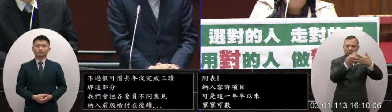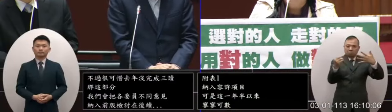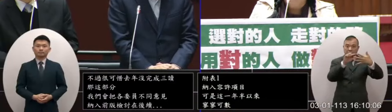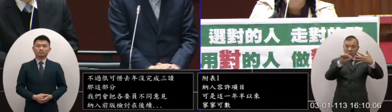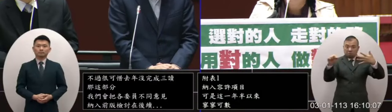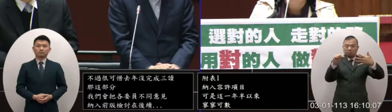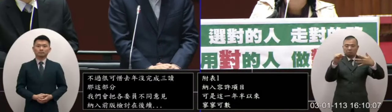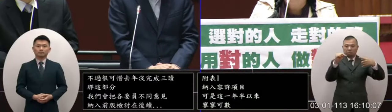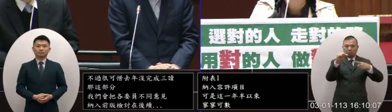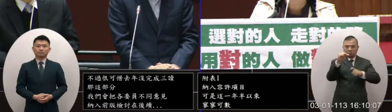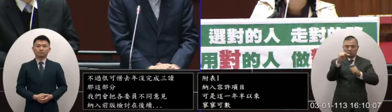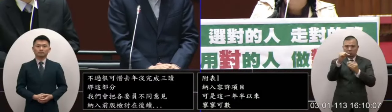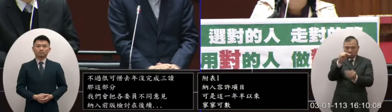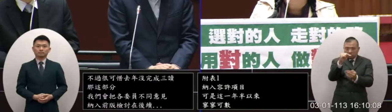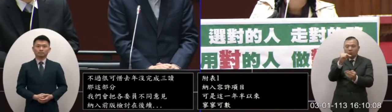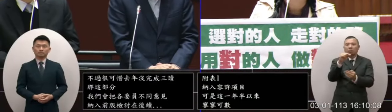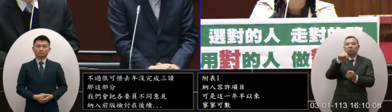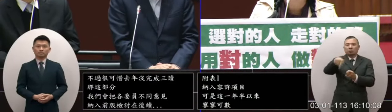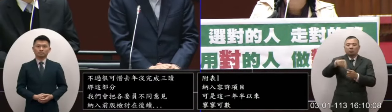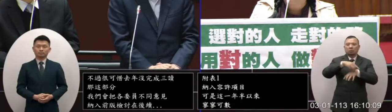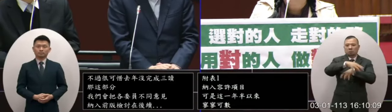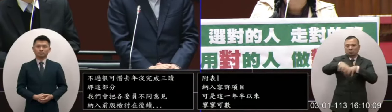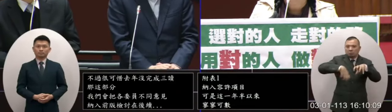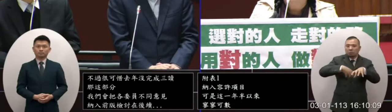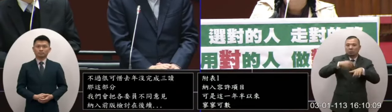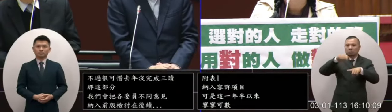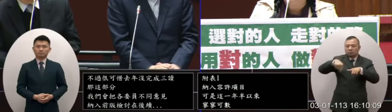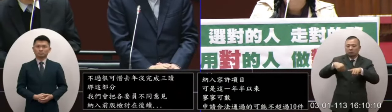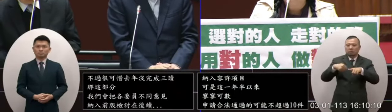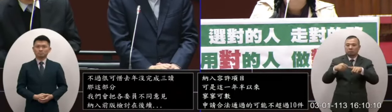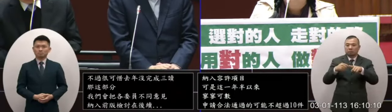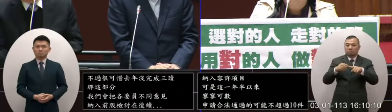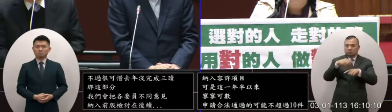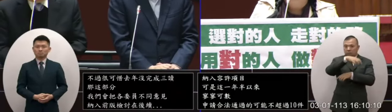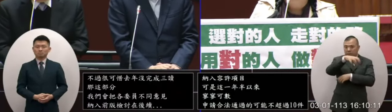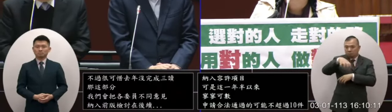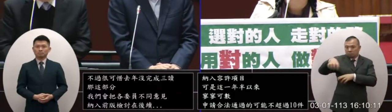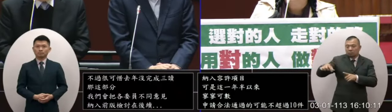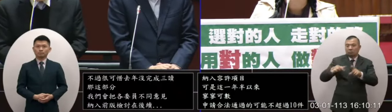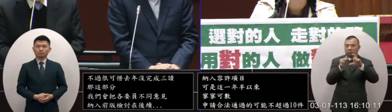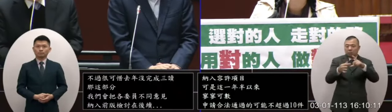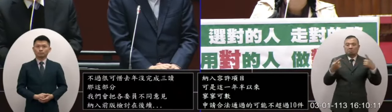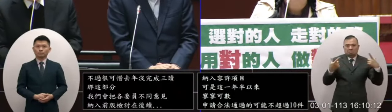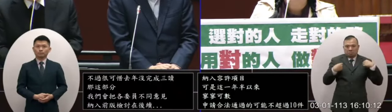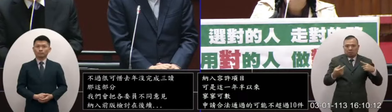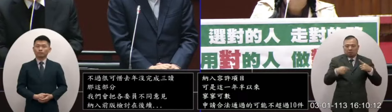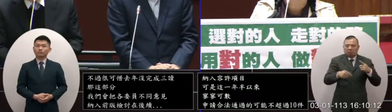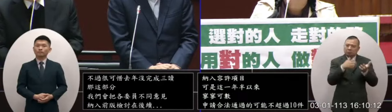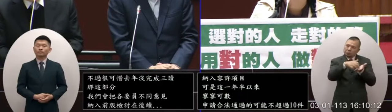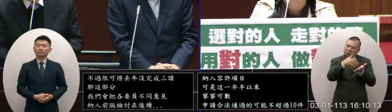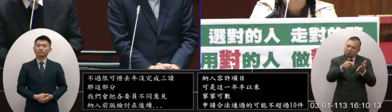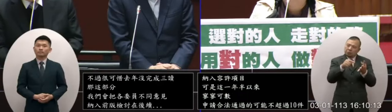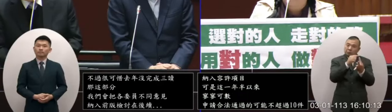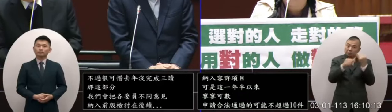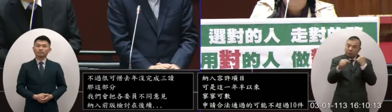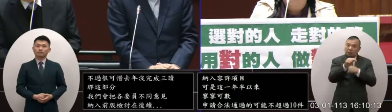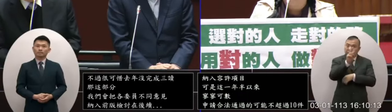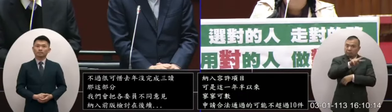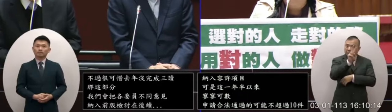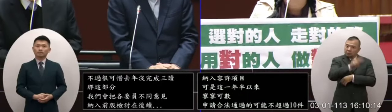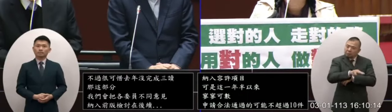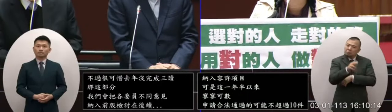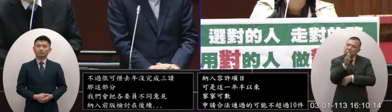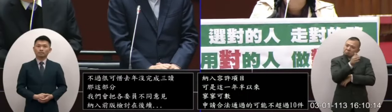原本我们立这个法是为了让2000多个 小型露营场非法的让它合法